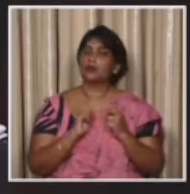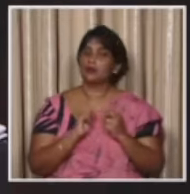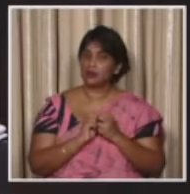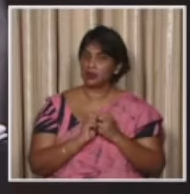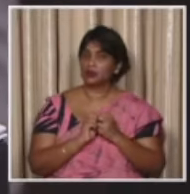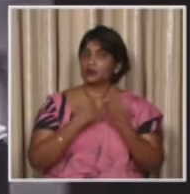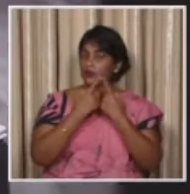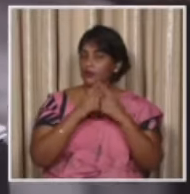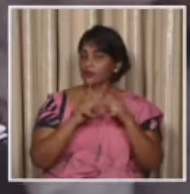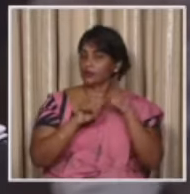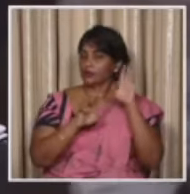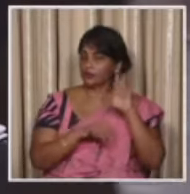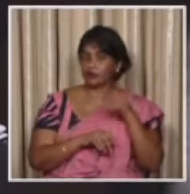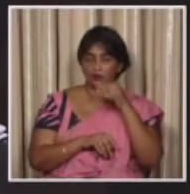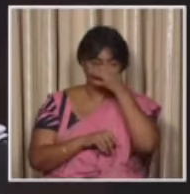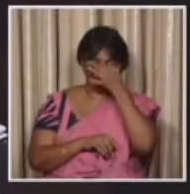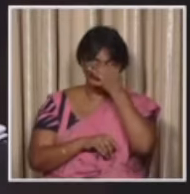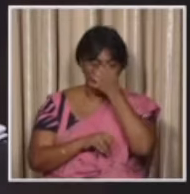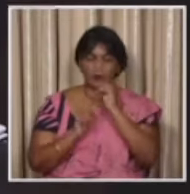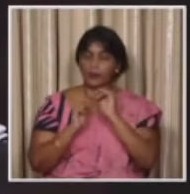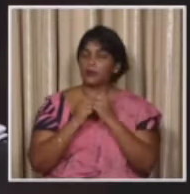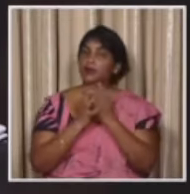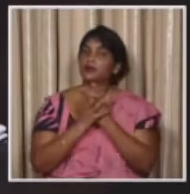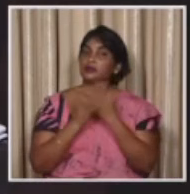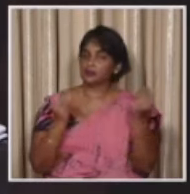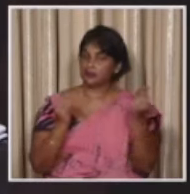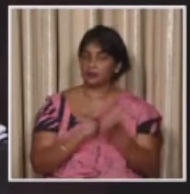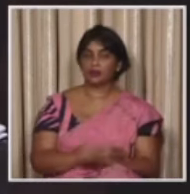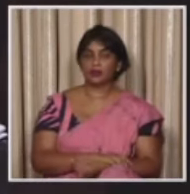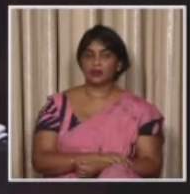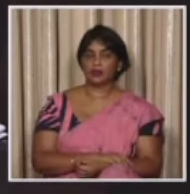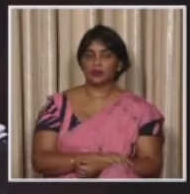විවිධ විෂමතාවයන් වලට විසඳුම් ලබා දෙනවා.